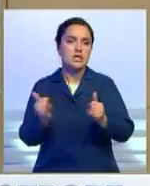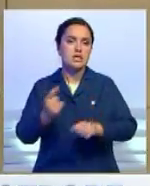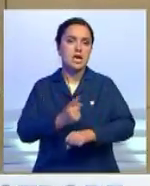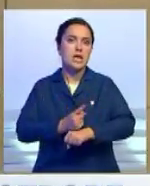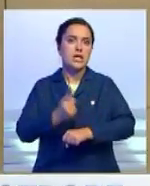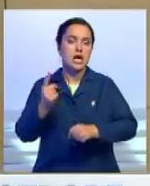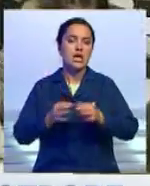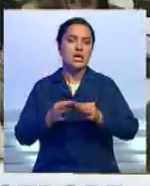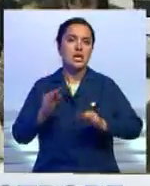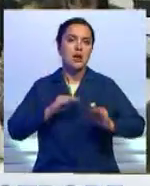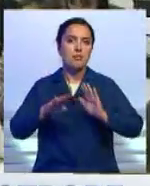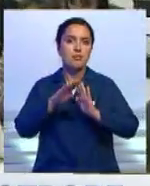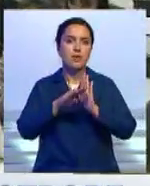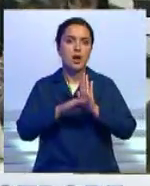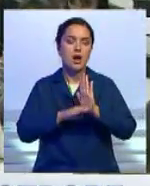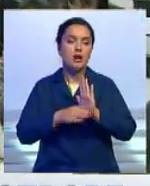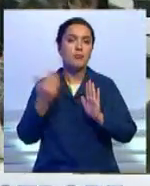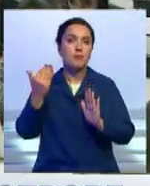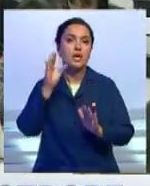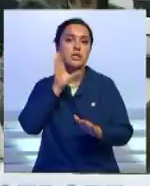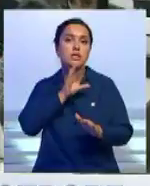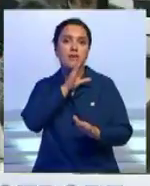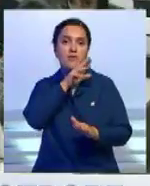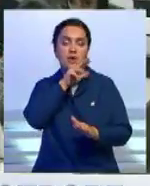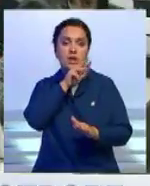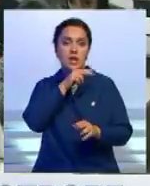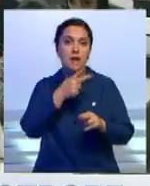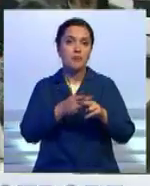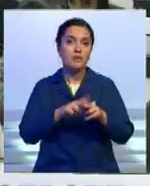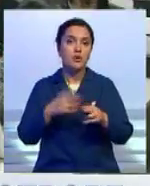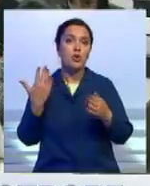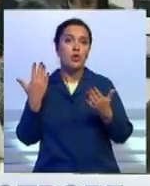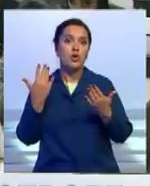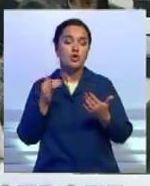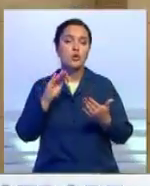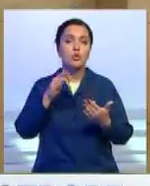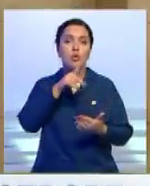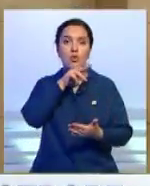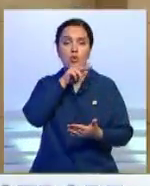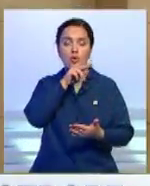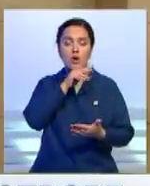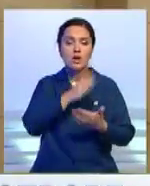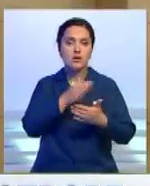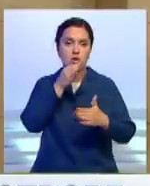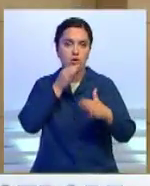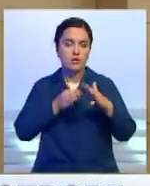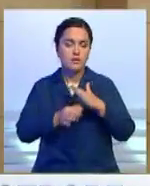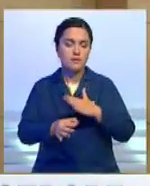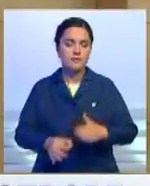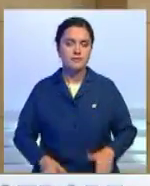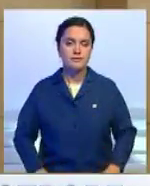ракетно-ядерной программы, выбранного Пхеньяном. На заявление Ким Чен Ына уже отреагировала Южная Корея.